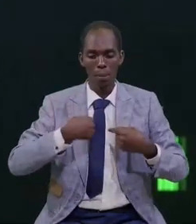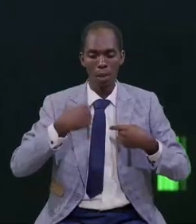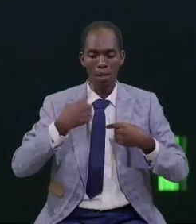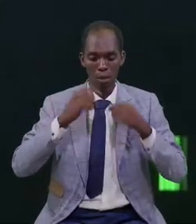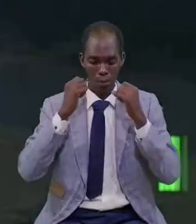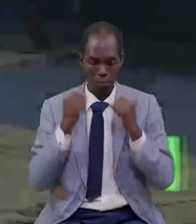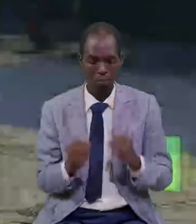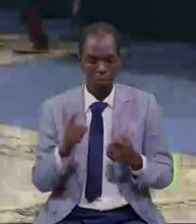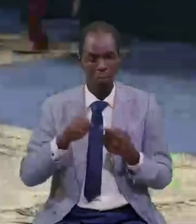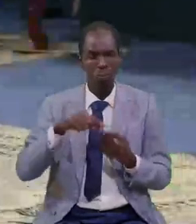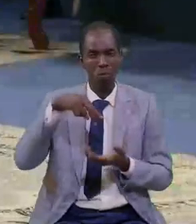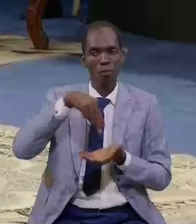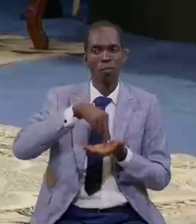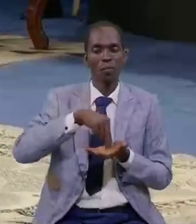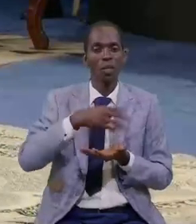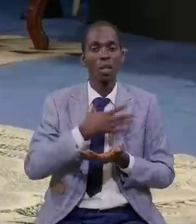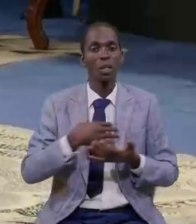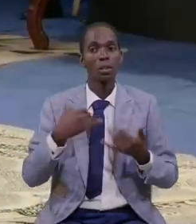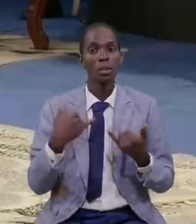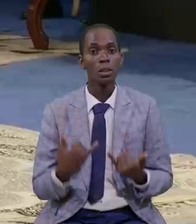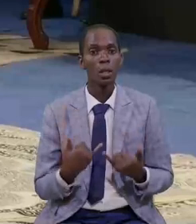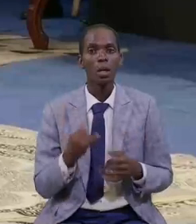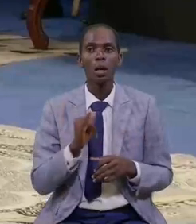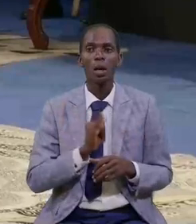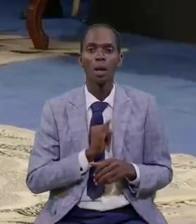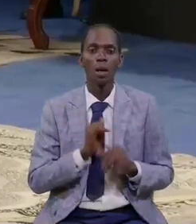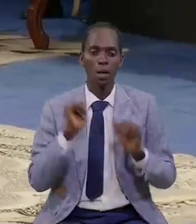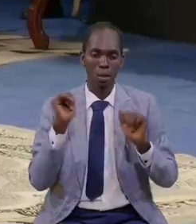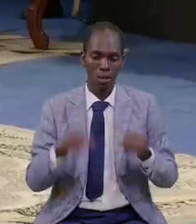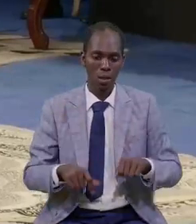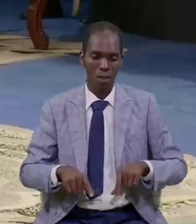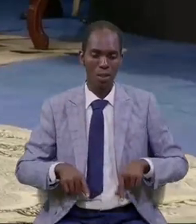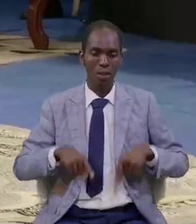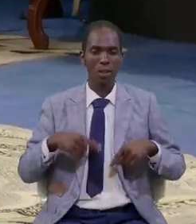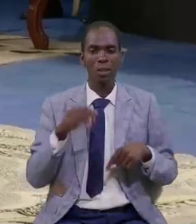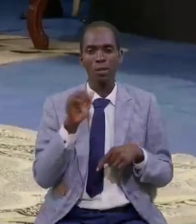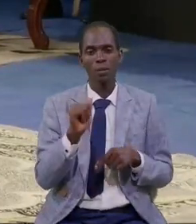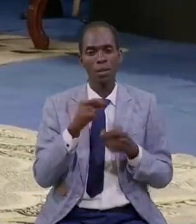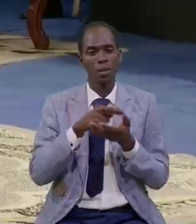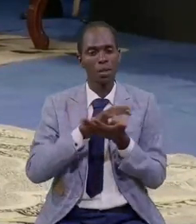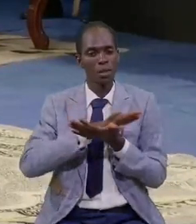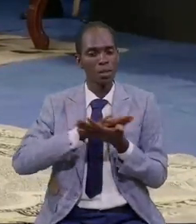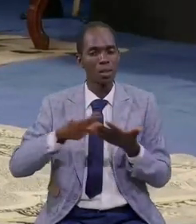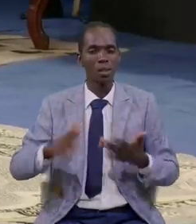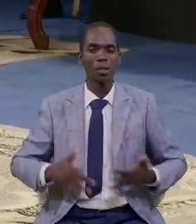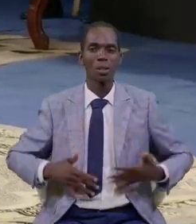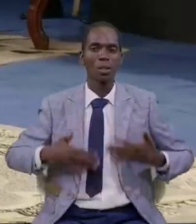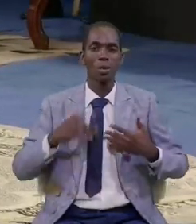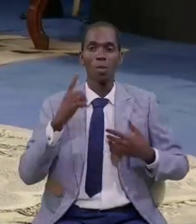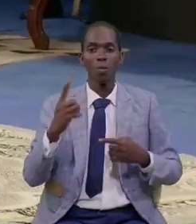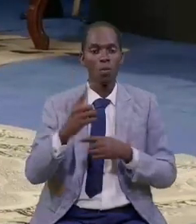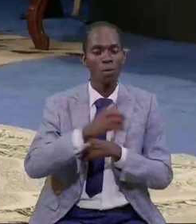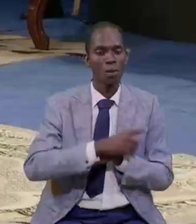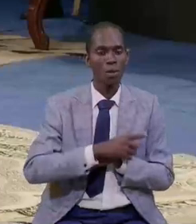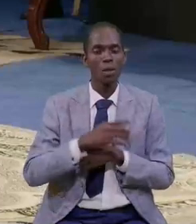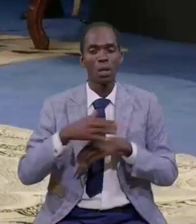pouvoir de tenir et maintenant je peux vivre mener une vie juste un jour par